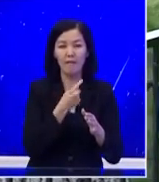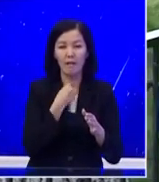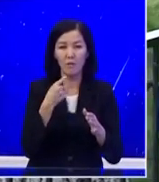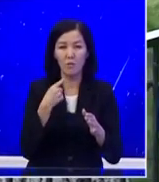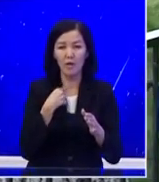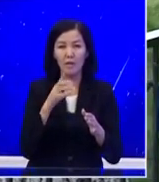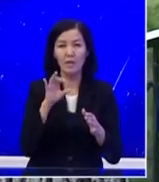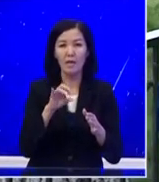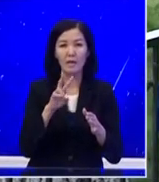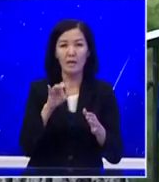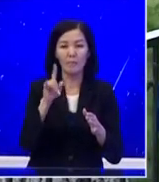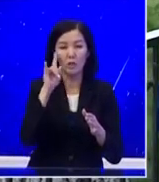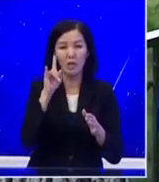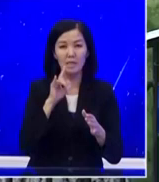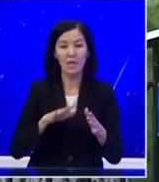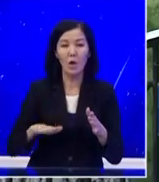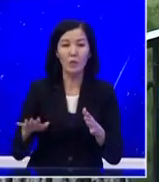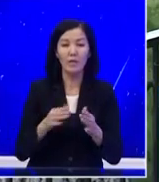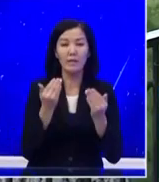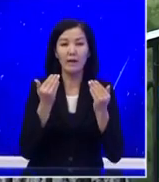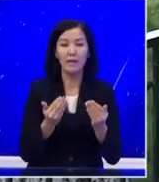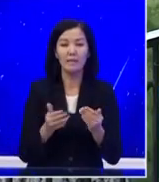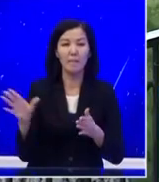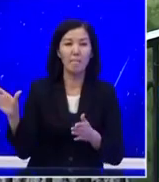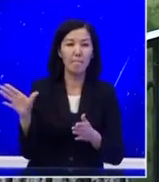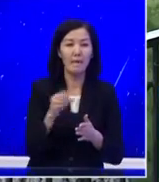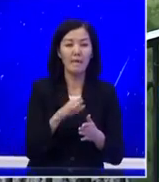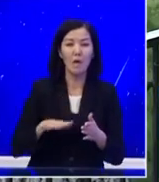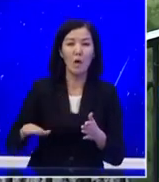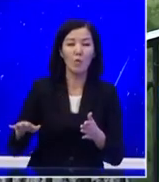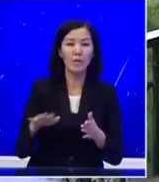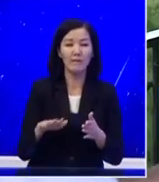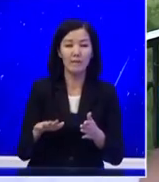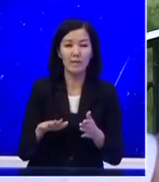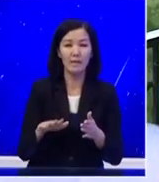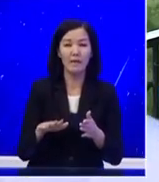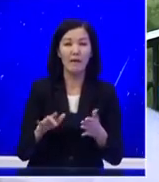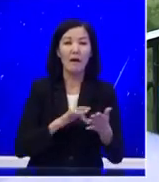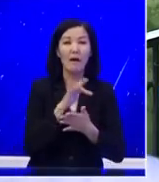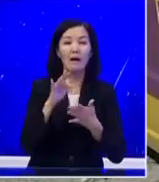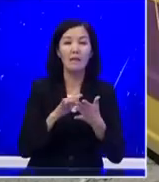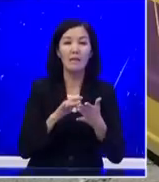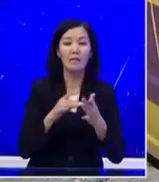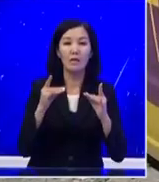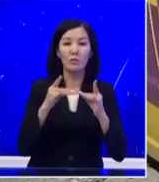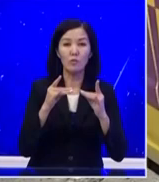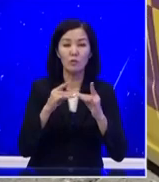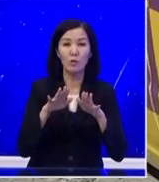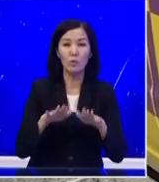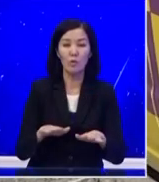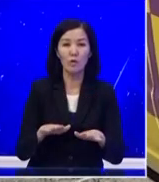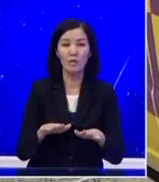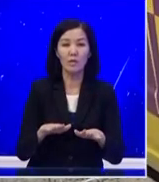қаласында инфекциялық төсек қорларын оқшаулаған болсақ, қазіргі таңда барлық аудандарда, барлық қалаларда төсек орындарын, инфекциялық